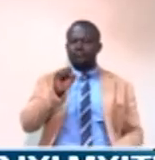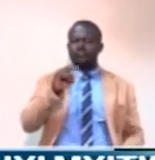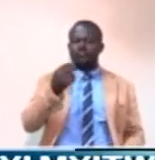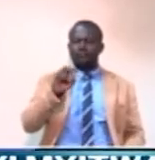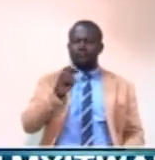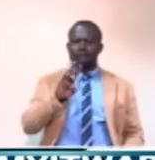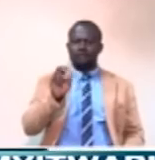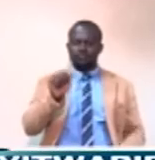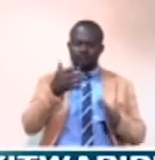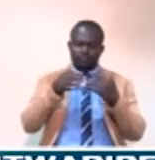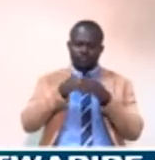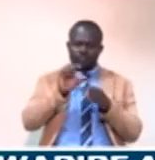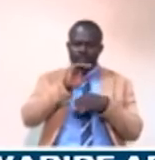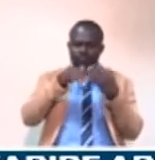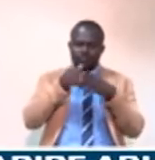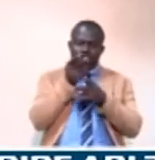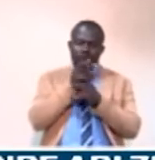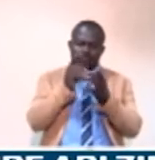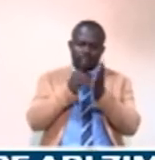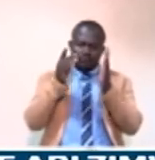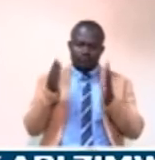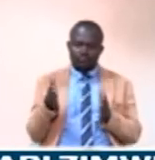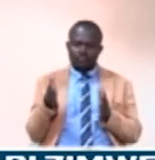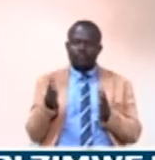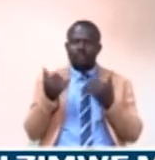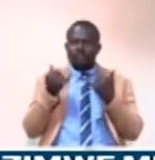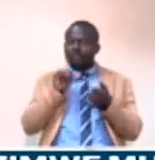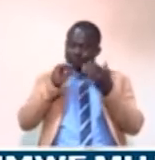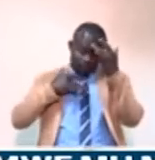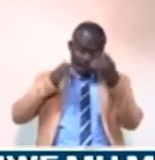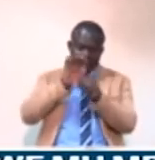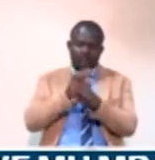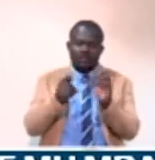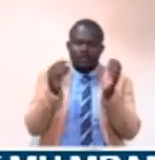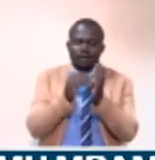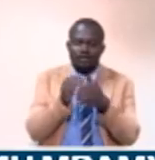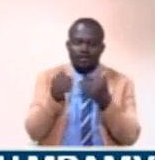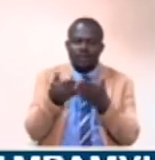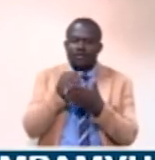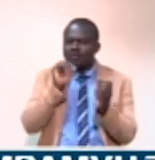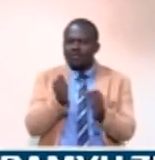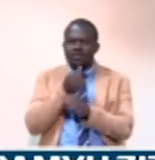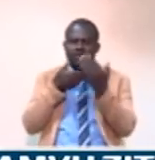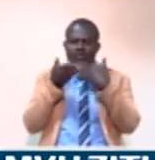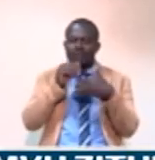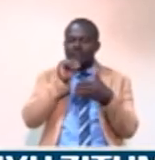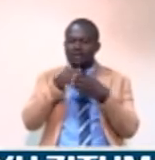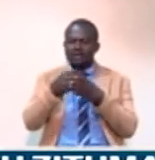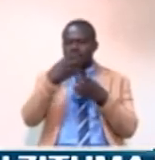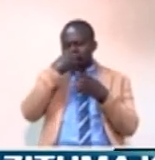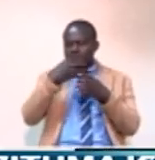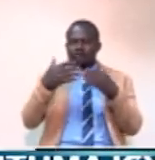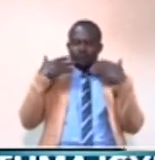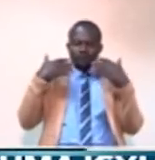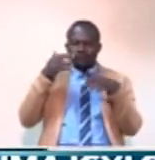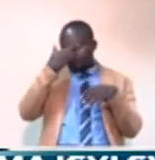Bonaparte amaze icyumweru yitabwaho n'abaganga, ubu ntarembye, ariko nanone ntimwaganira adafite oxygene,